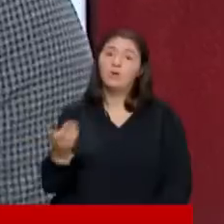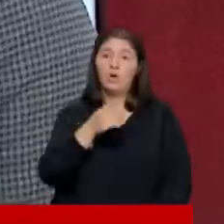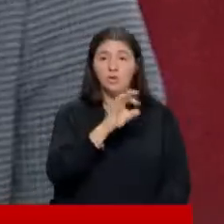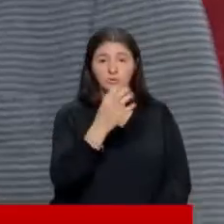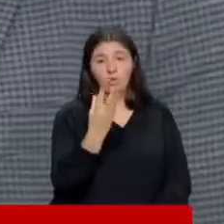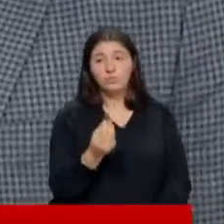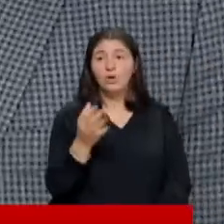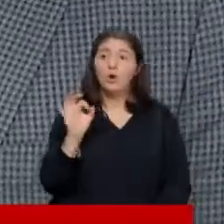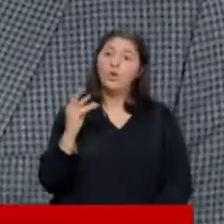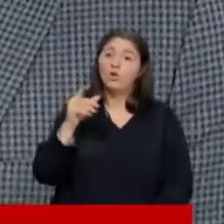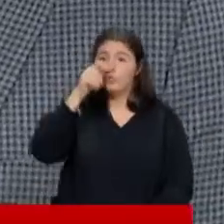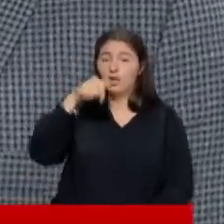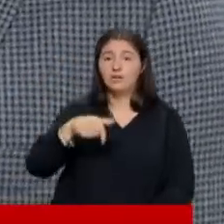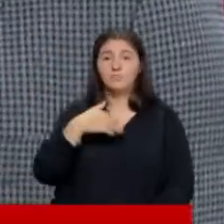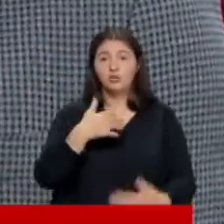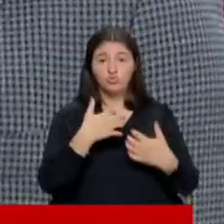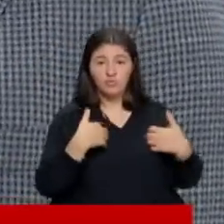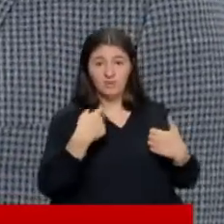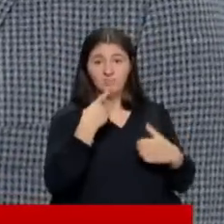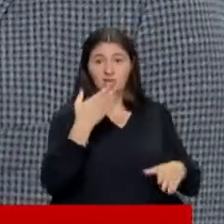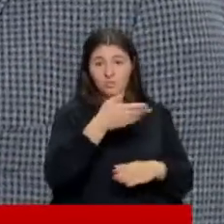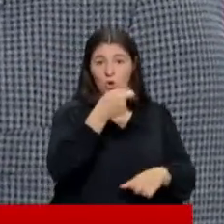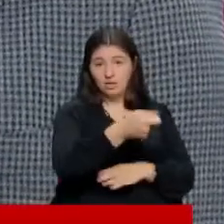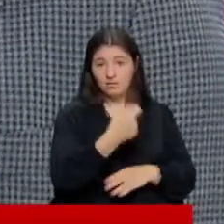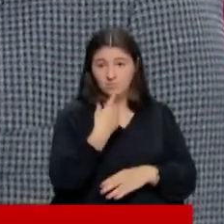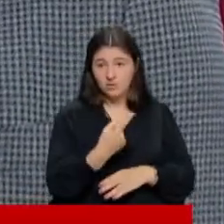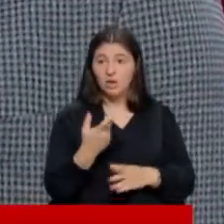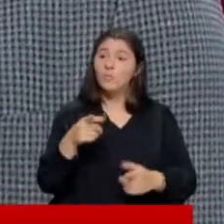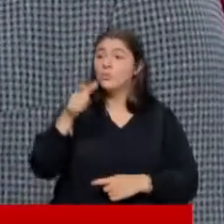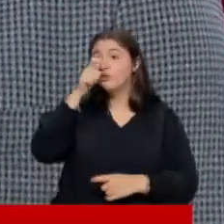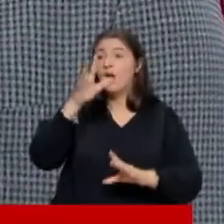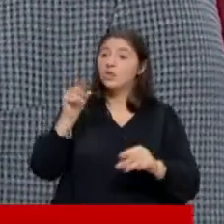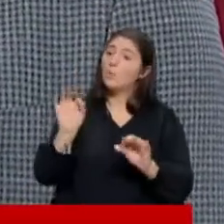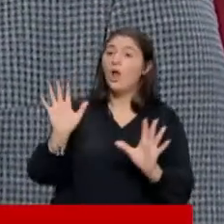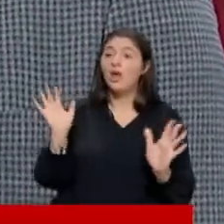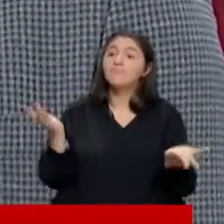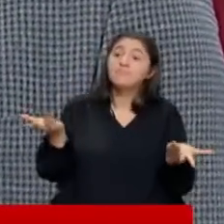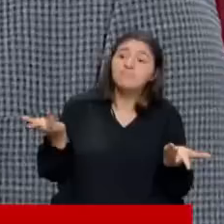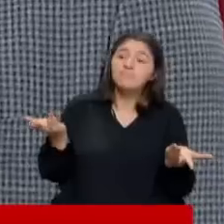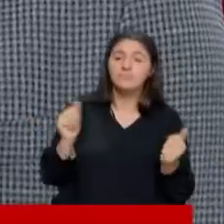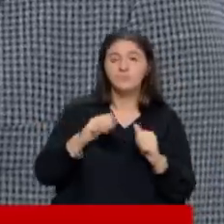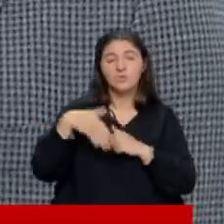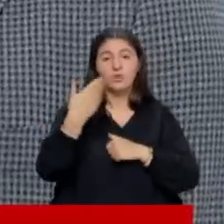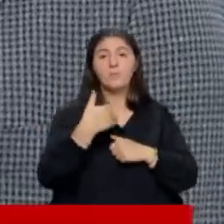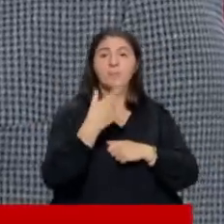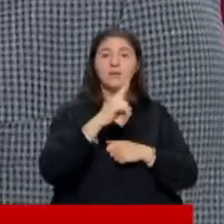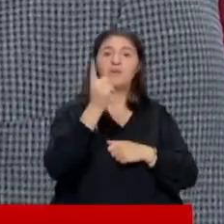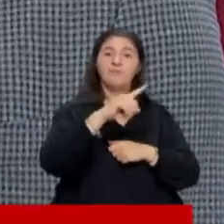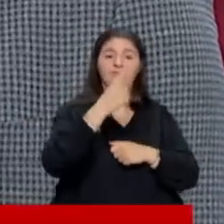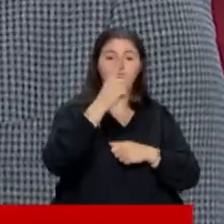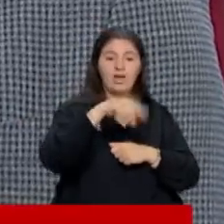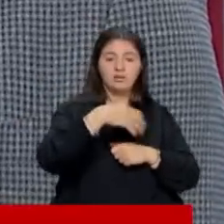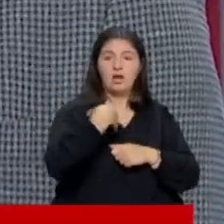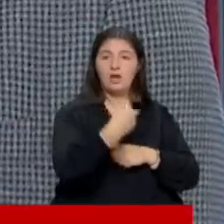öyle oluyor Bu ülkede Yani ben güvendim diye gittim ödedim diye bu ülkede her şey öyle oluyor maalesef sonra bir daha benden nasıl vergi